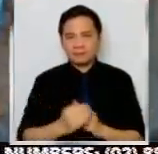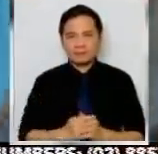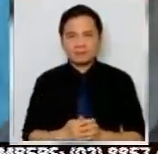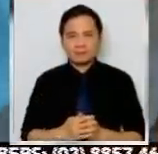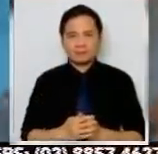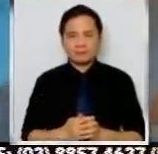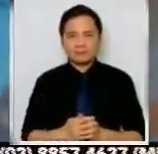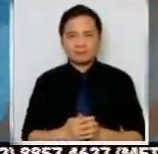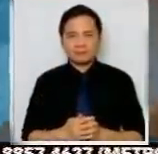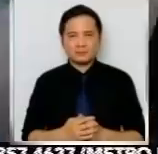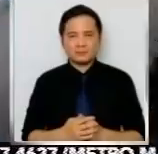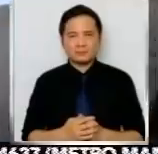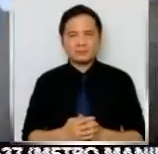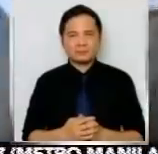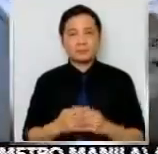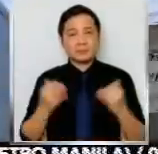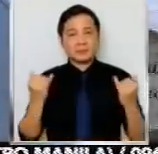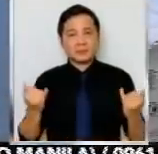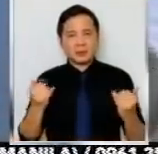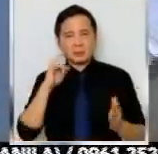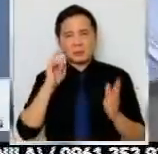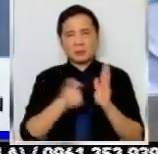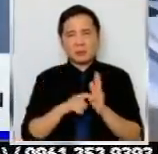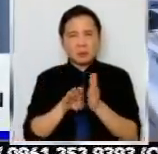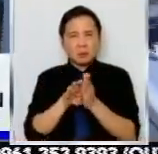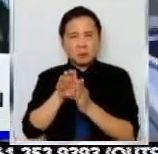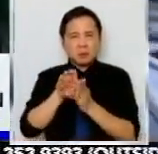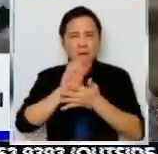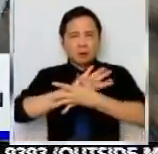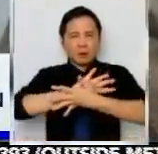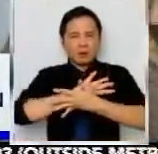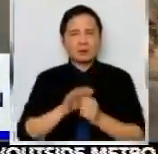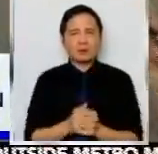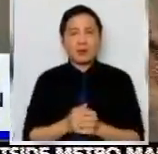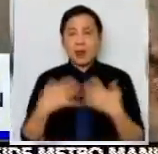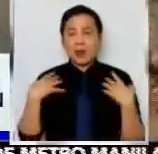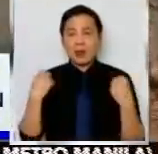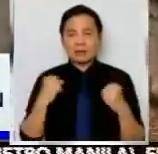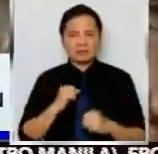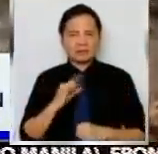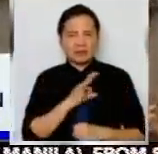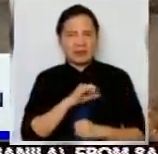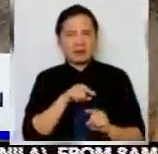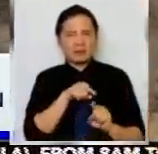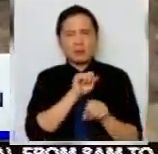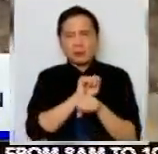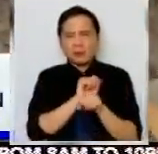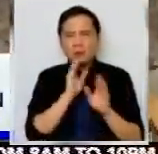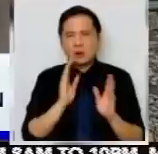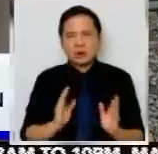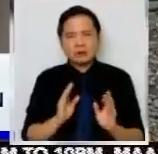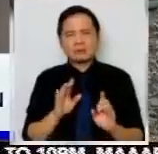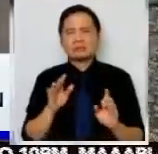Ngayong tumataas na naman ang bilang ng mga nagkaka-COVID, mga healthcare workers ulit ang nakakaramdam ng pagbigat ng trabaho, lalo na ang mga nurse.